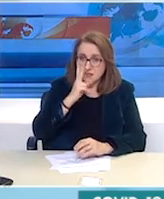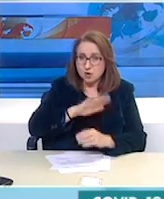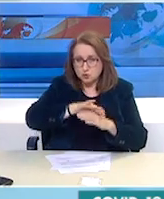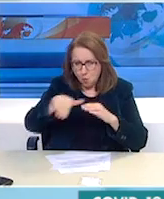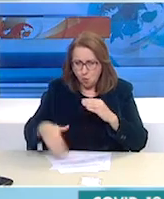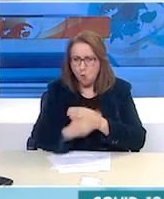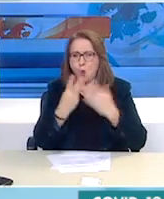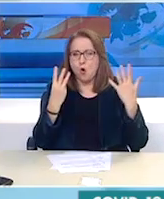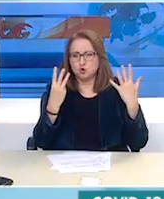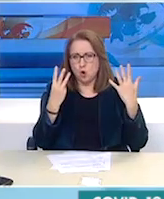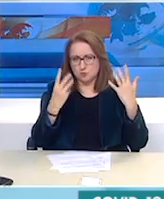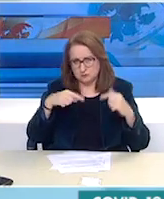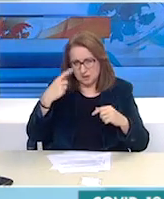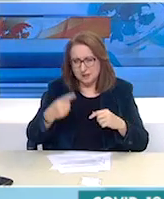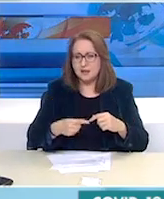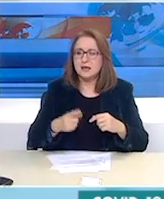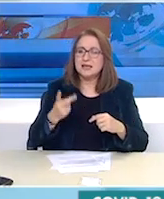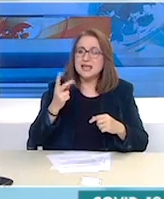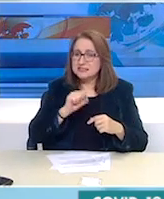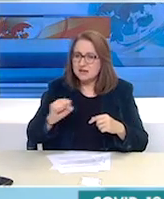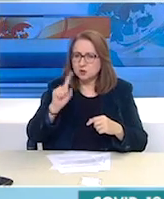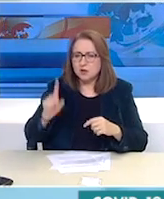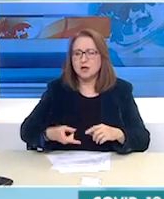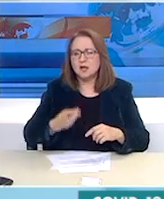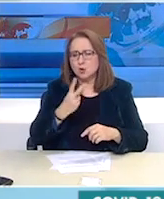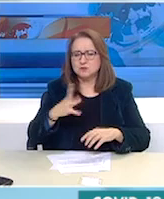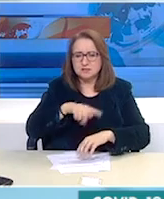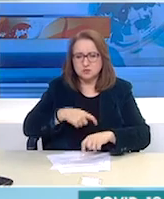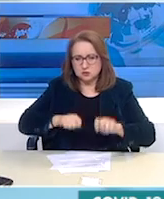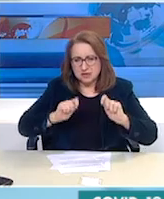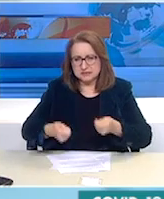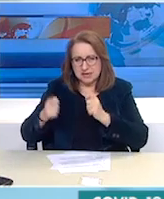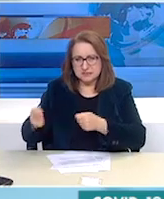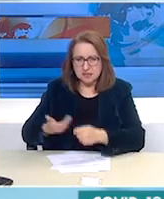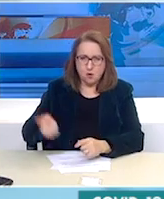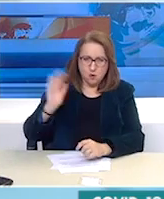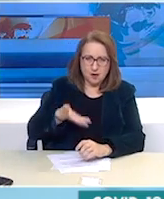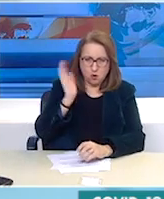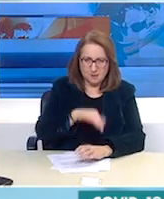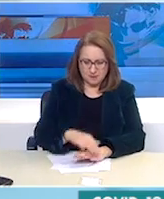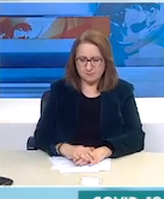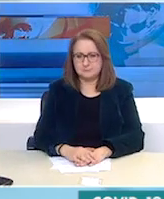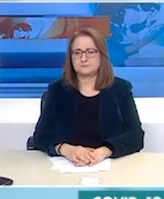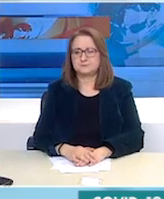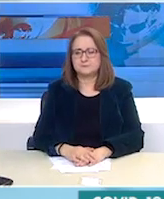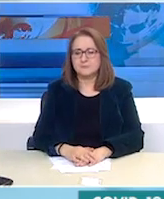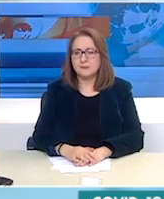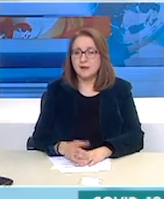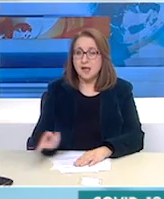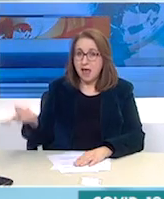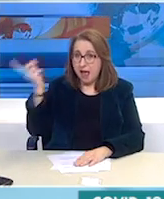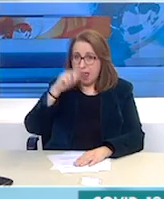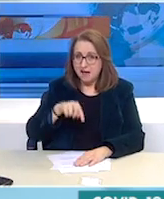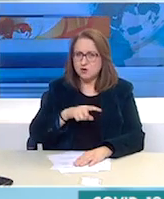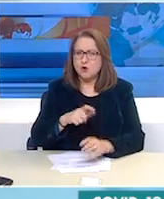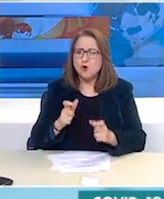πρωί της επομένης και όλο το 24ωρο τα Σάββατα και τις Κυριακές. Τέλος, θα ήθελα να σας ενημερώσω ότι από αύριο ολοκληρώνεται η καραντίνα